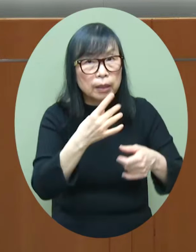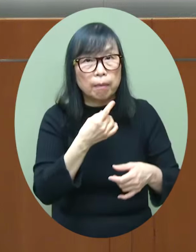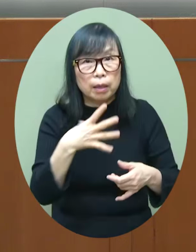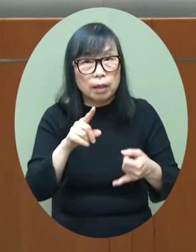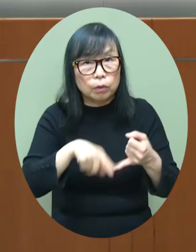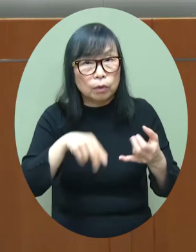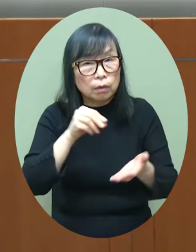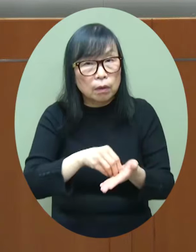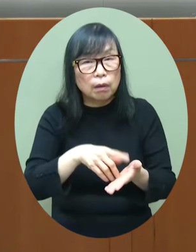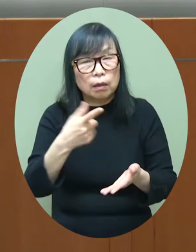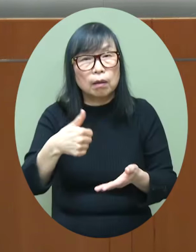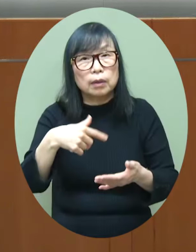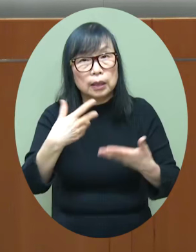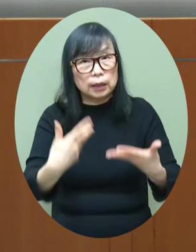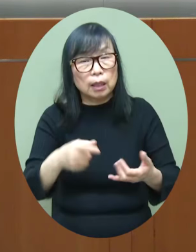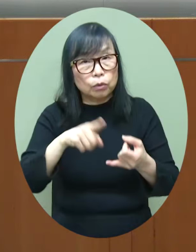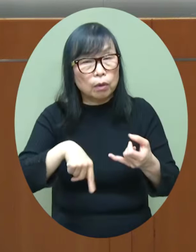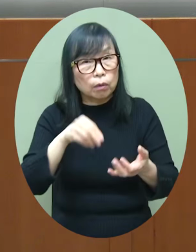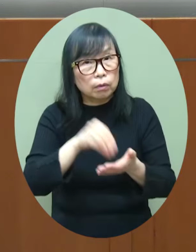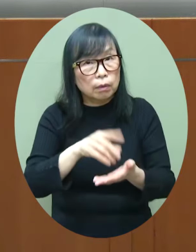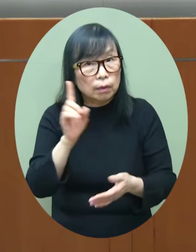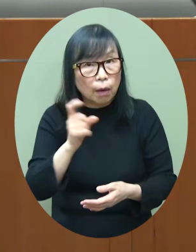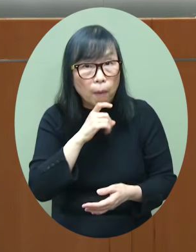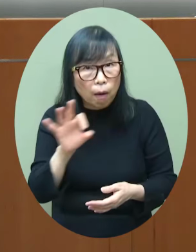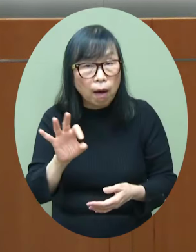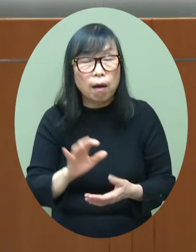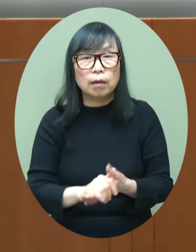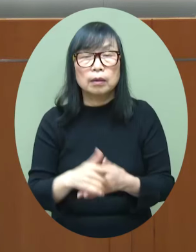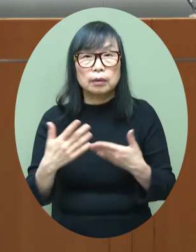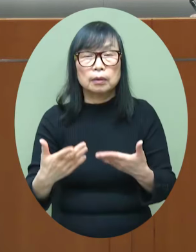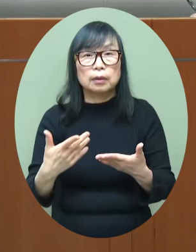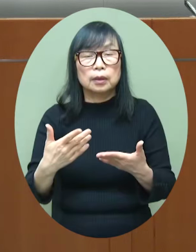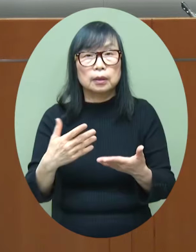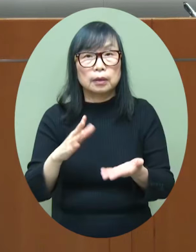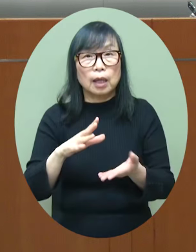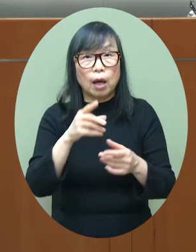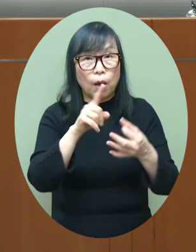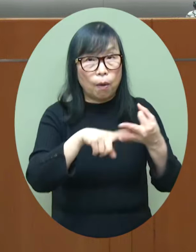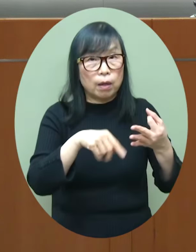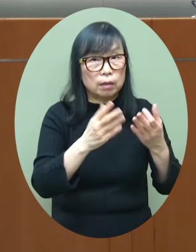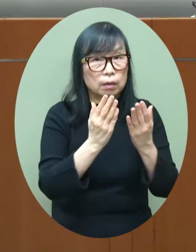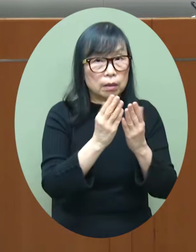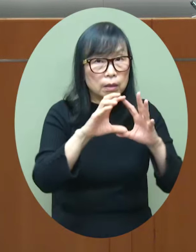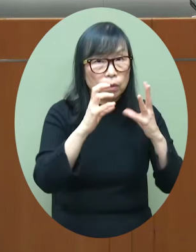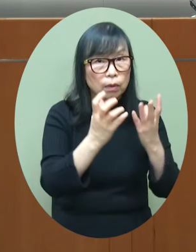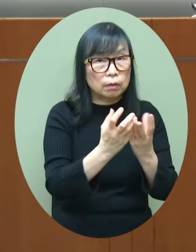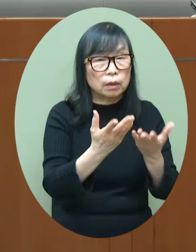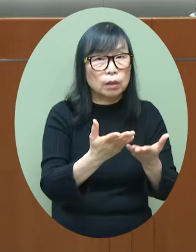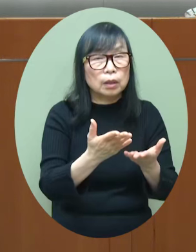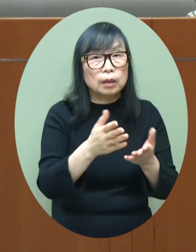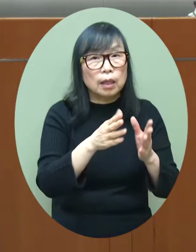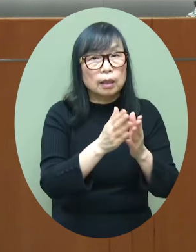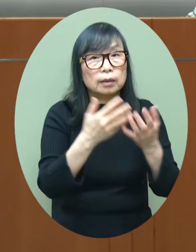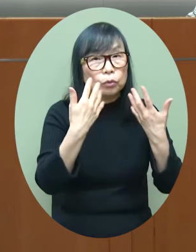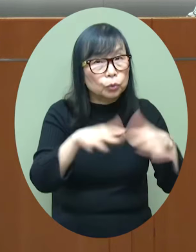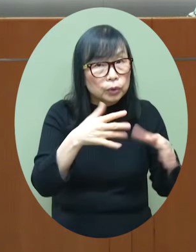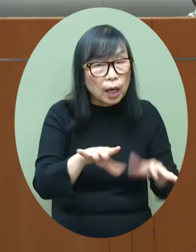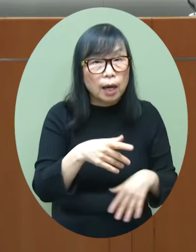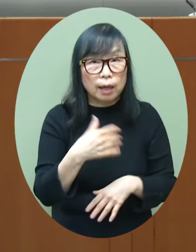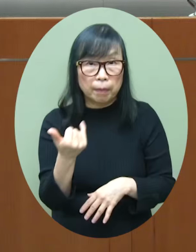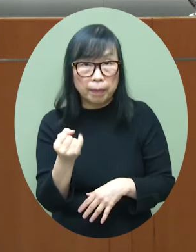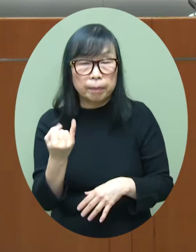問嗰個人翻咗檢測結果未啦？咁同埋係咪即係已經判斷嗰個宏思嘅群組係即係可能係已經過一段落咧？